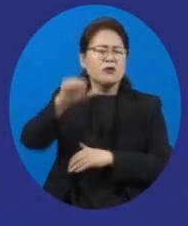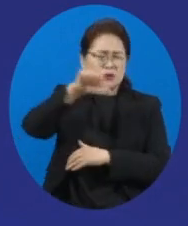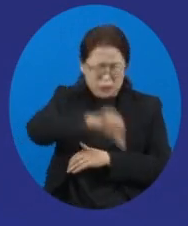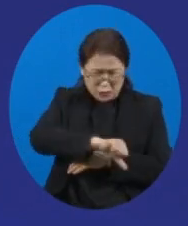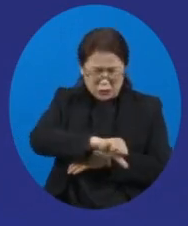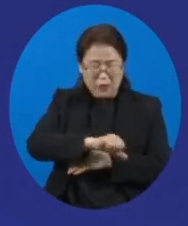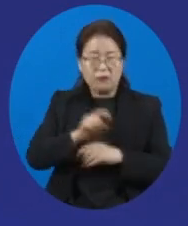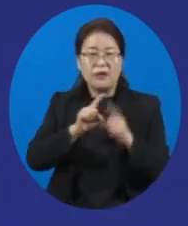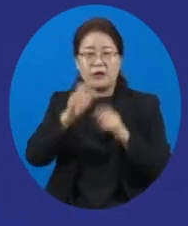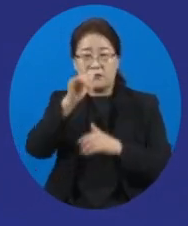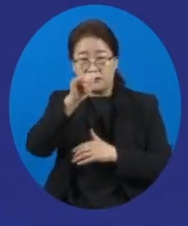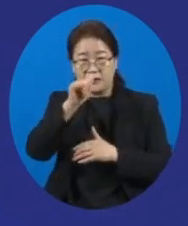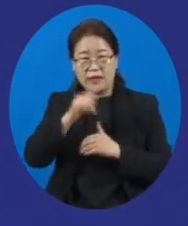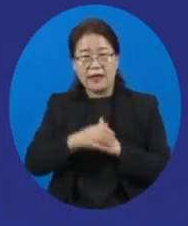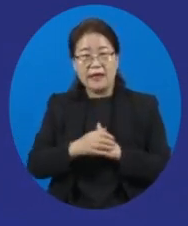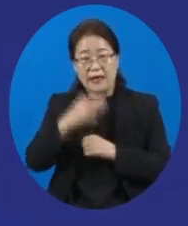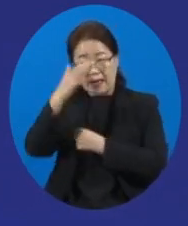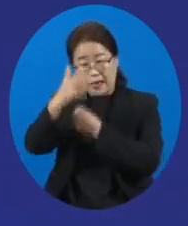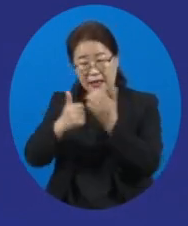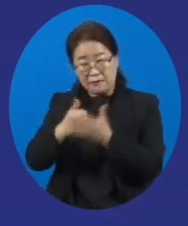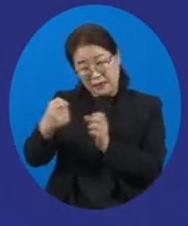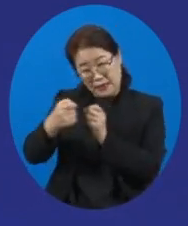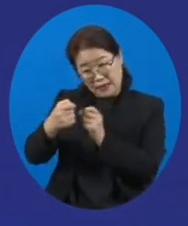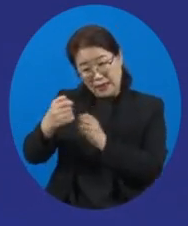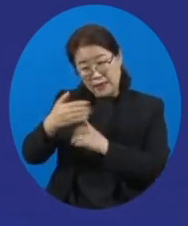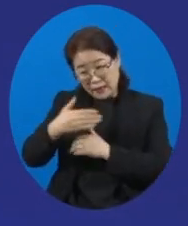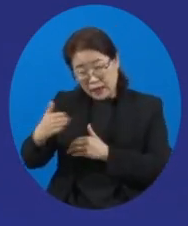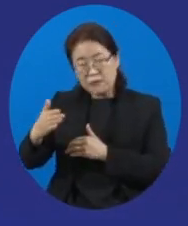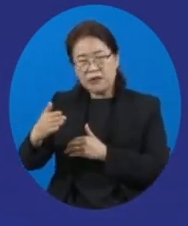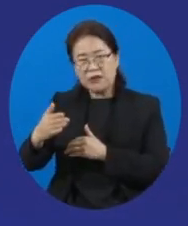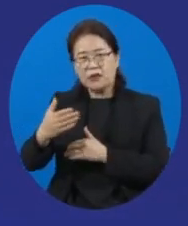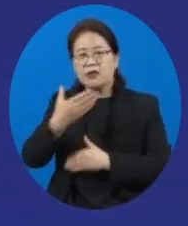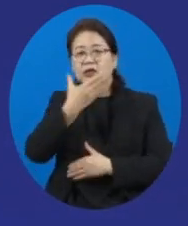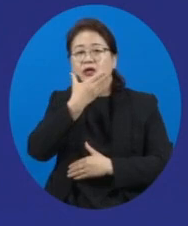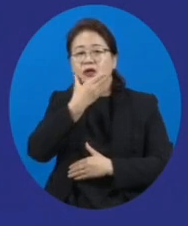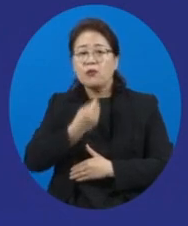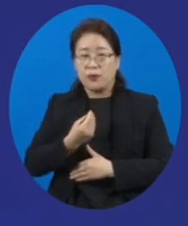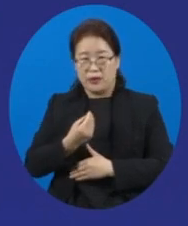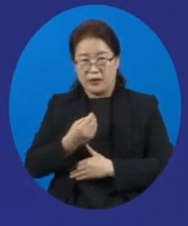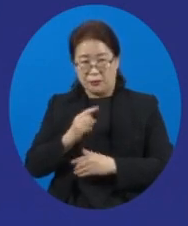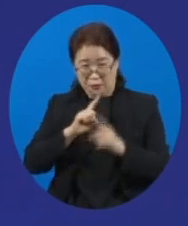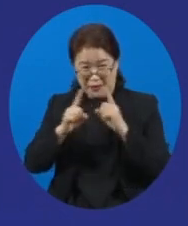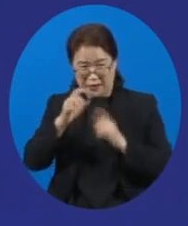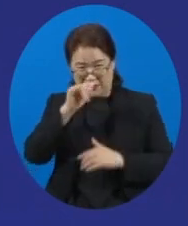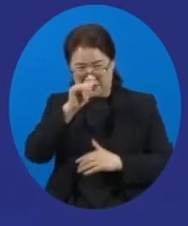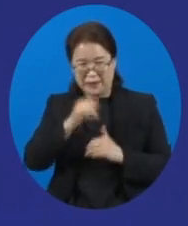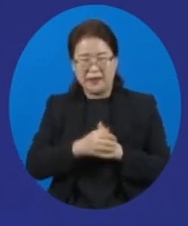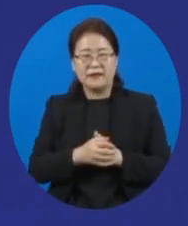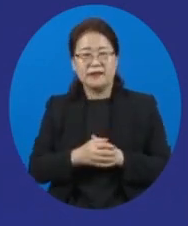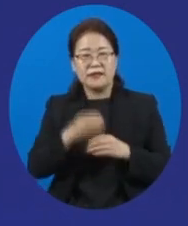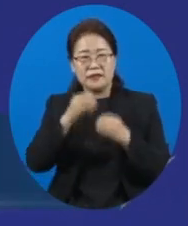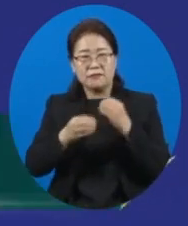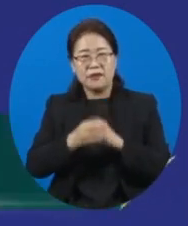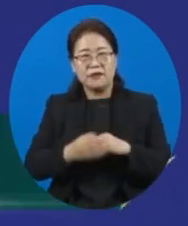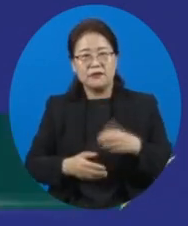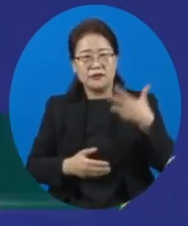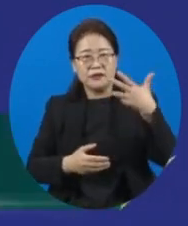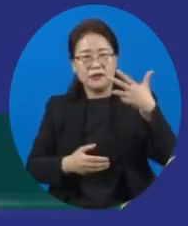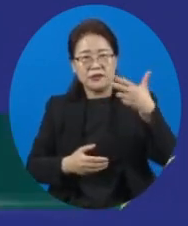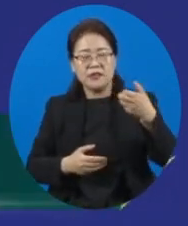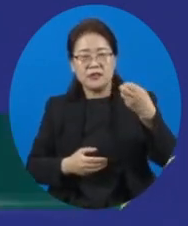말해요. 하나님께 가까이 가면 뭐라고 말해요? 복이라고 말해요. 시편